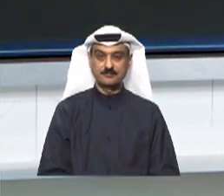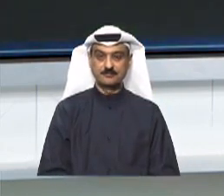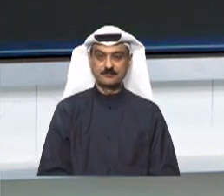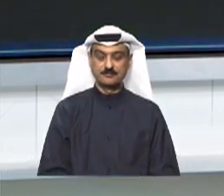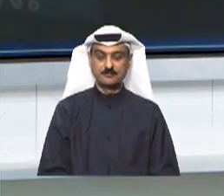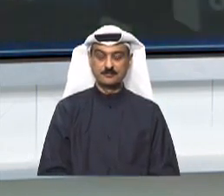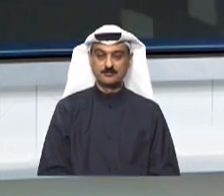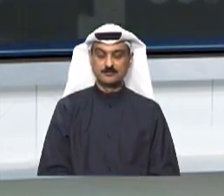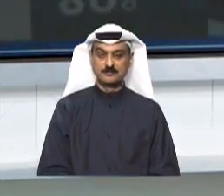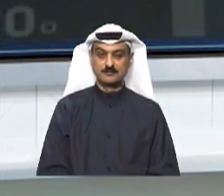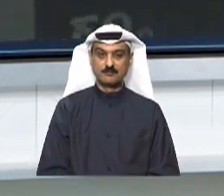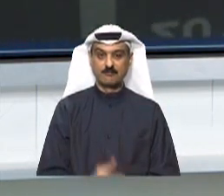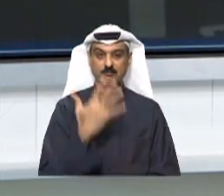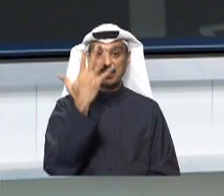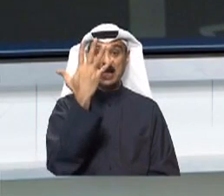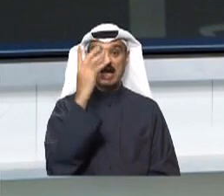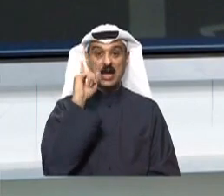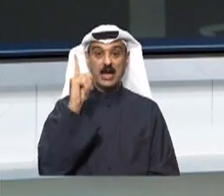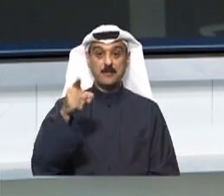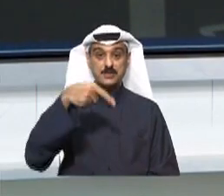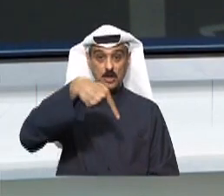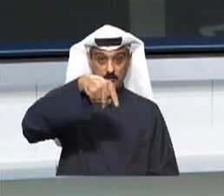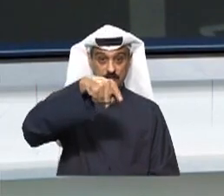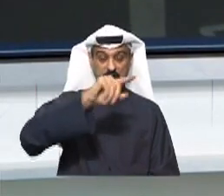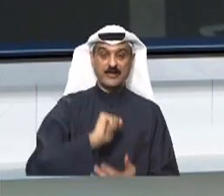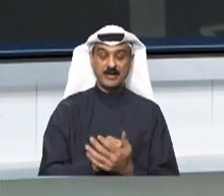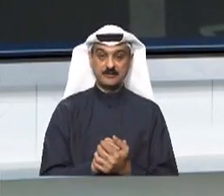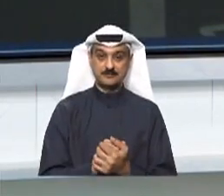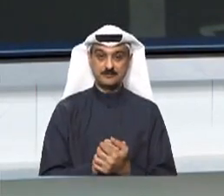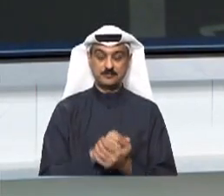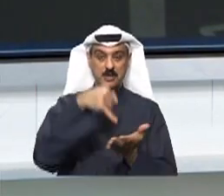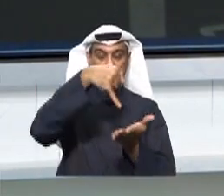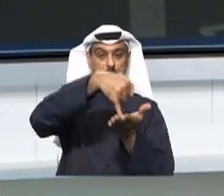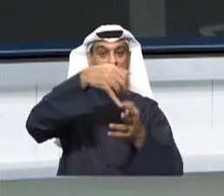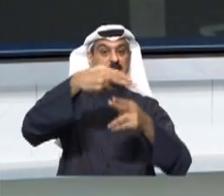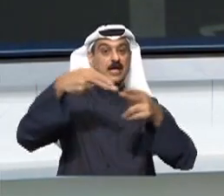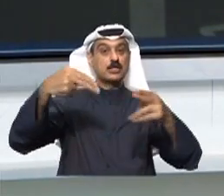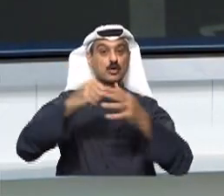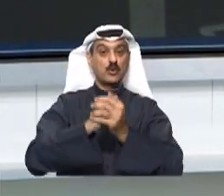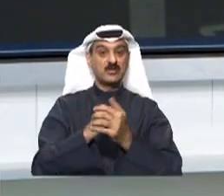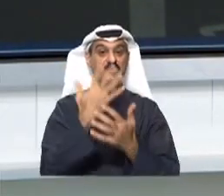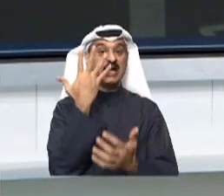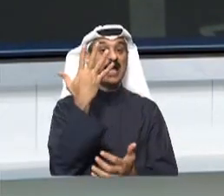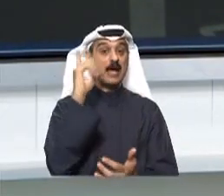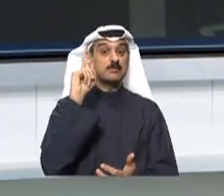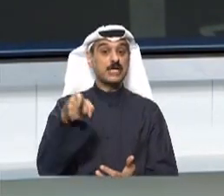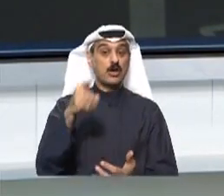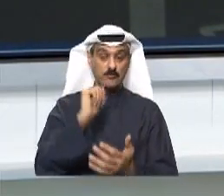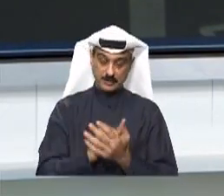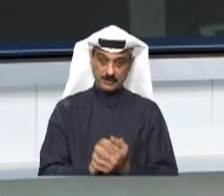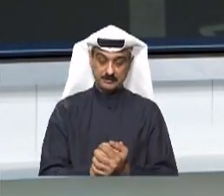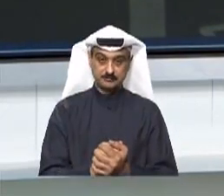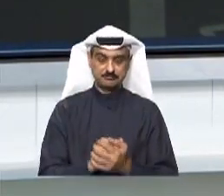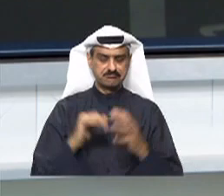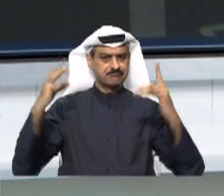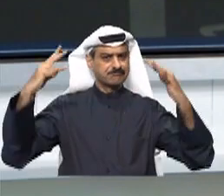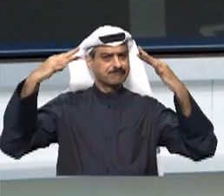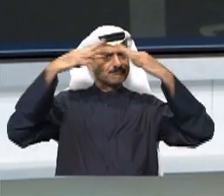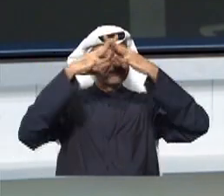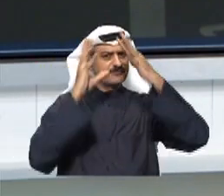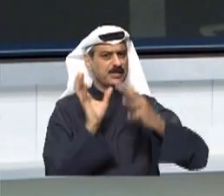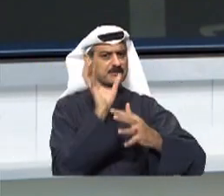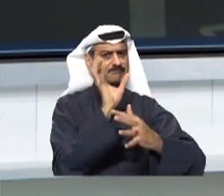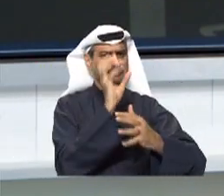4:54. أما بالنسبة للطقس المتوقع في مدينة الكويت خلال الأيام الخمسة المقبلة، أجواء راح تكون غائمة جزئيا مع